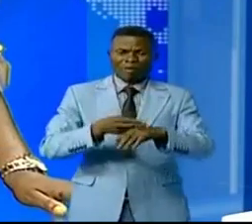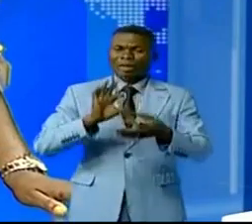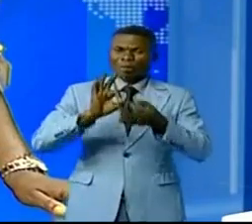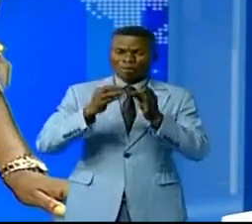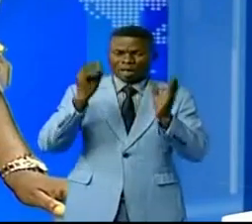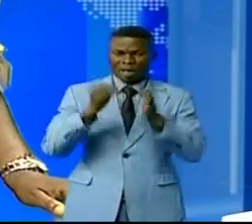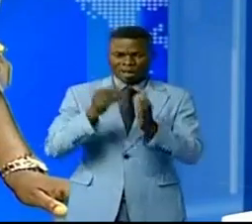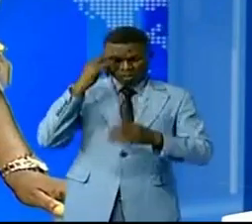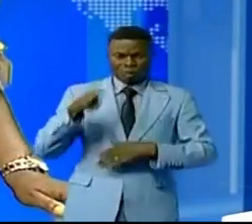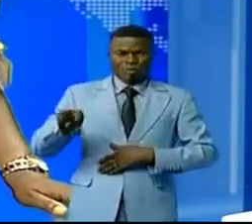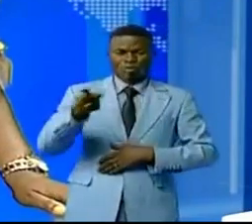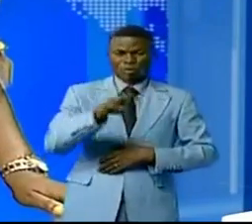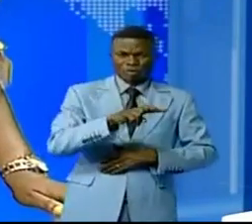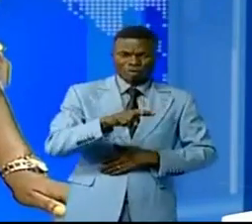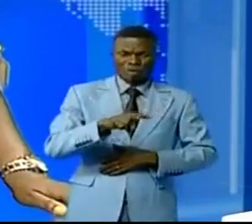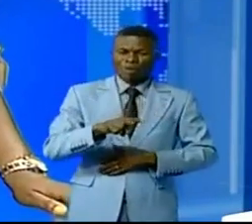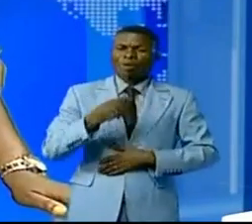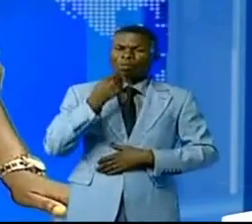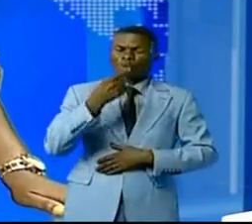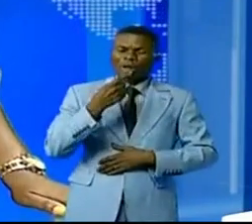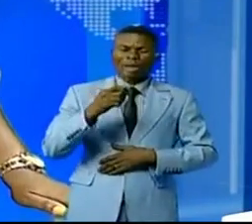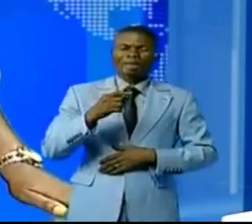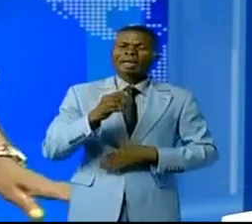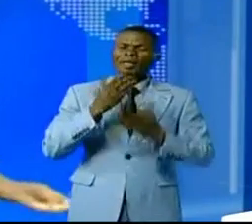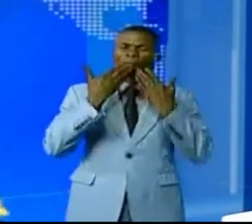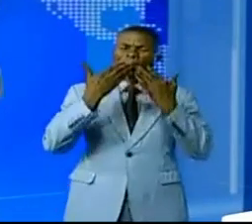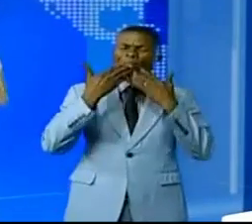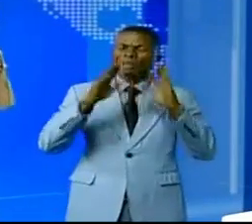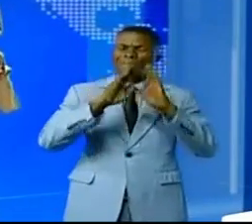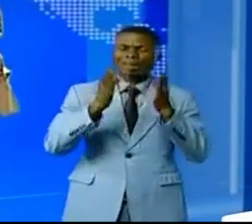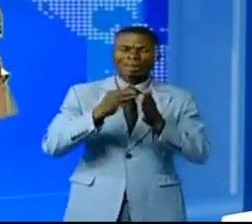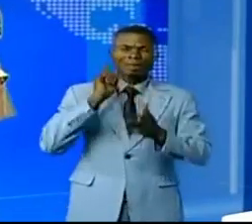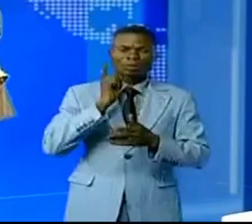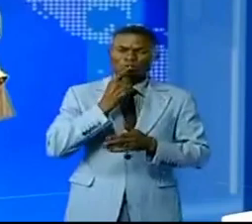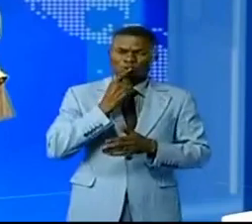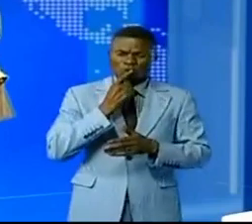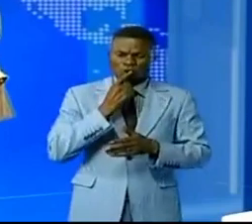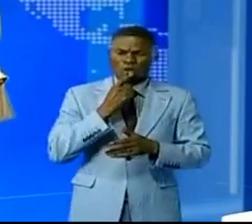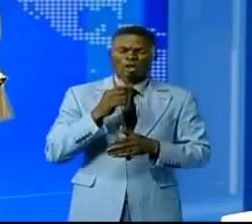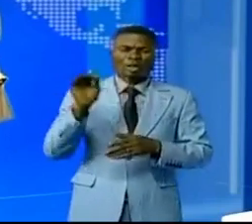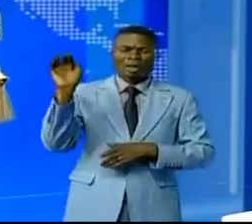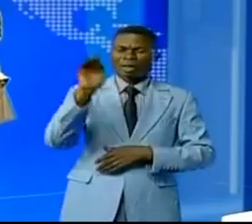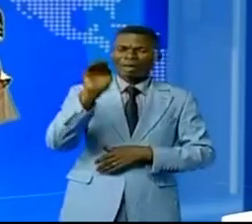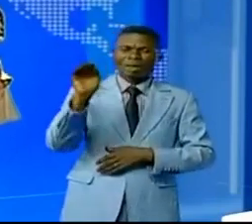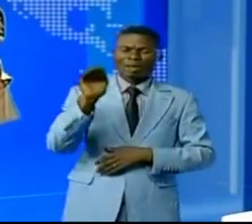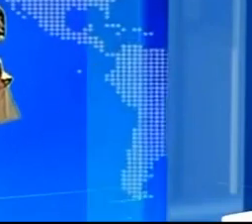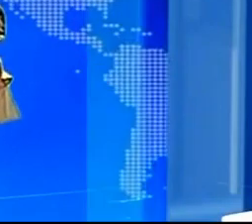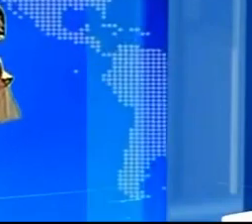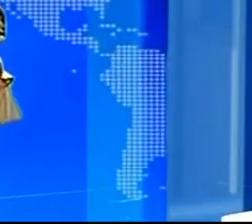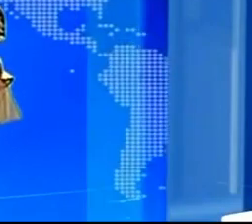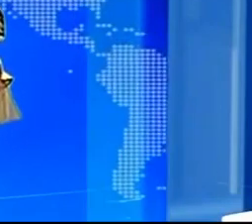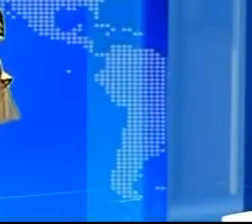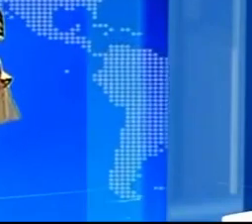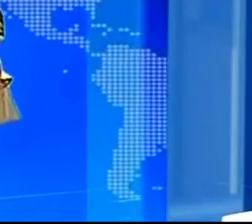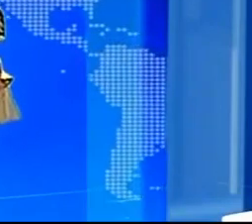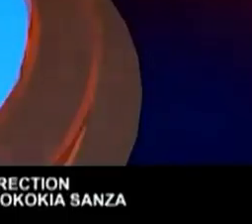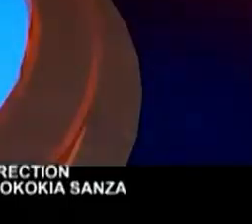me remplacer sur ce même plateau pour la suite de l'actualité. Merci de nous avoir suivis. Au revoir.